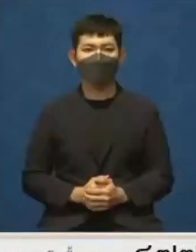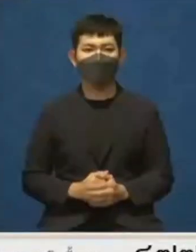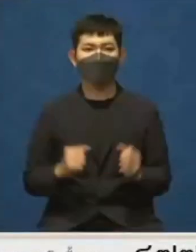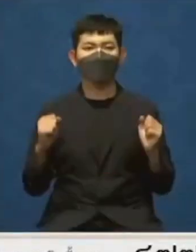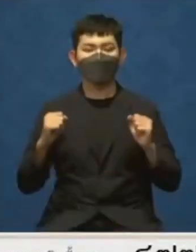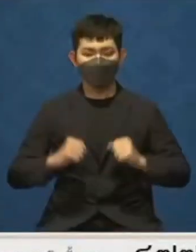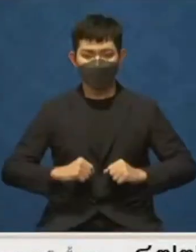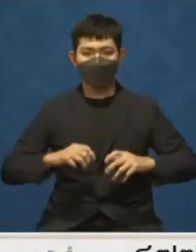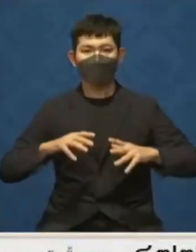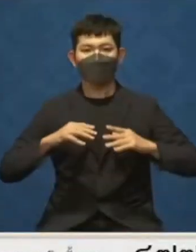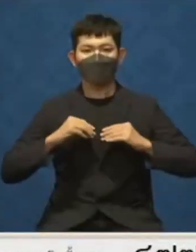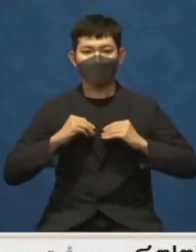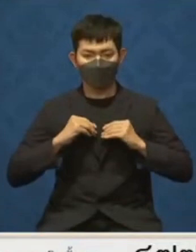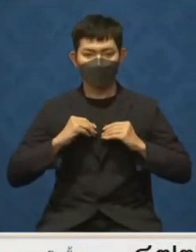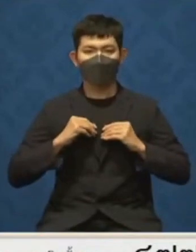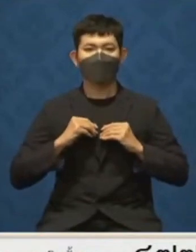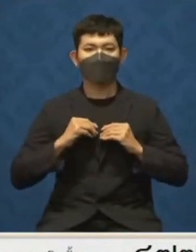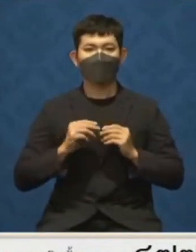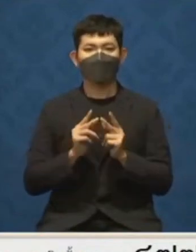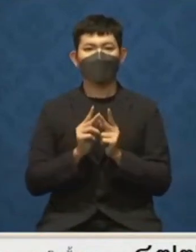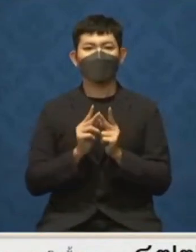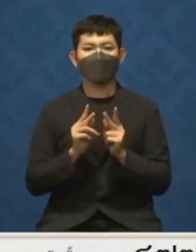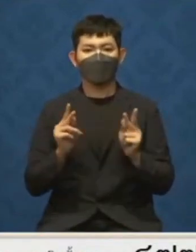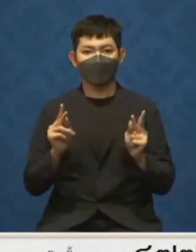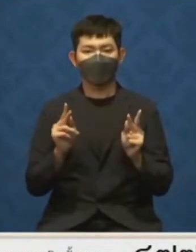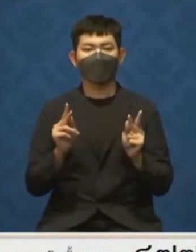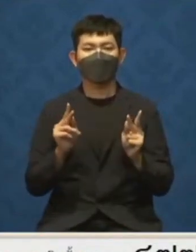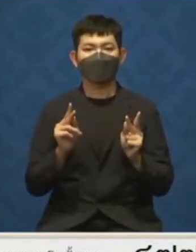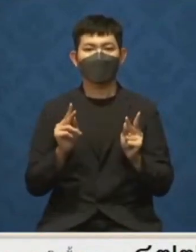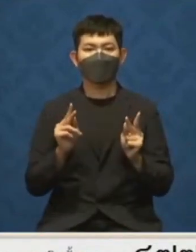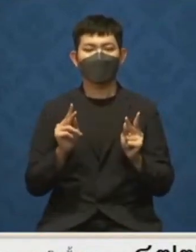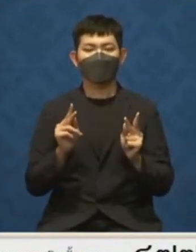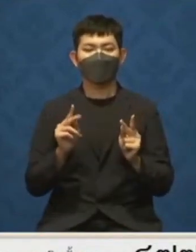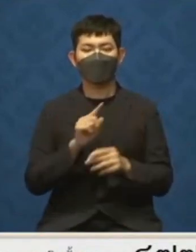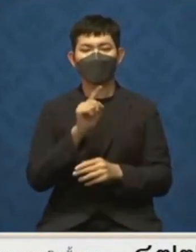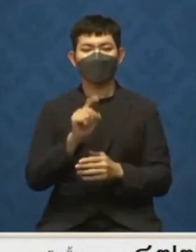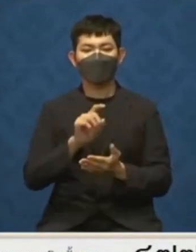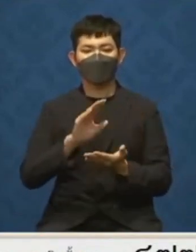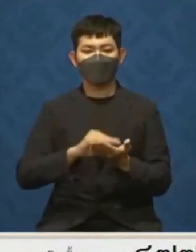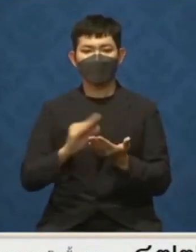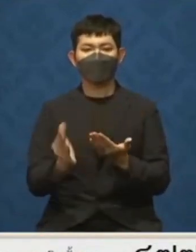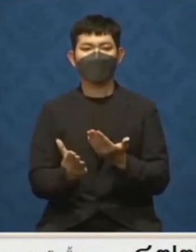เห็นด้วยกับข้อสังเกตของคณะกรรมาธิการนะครับ